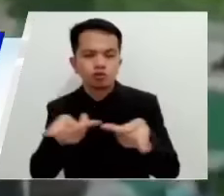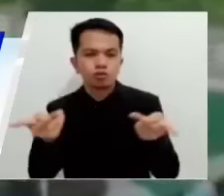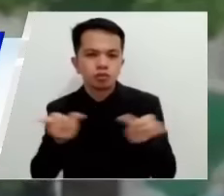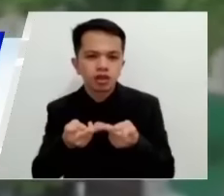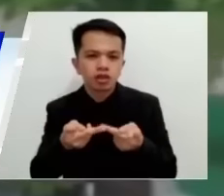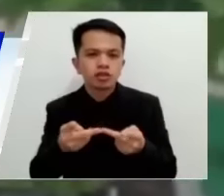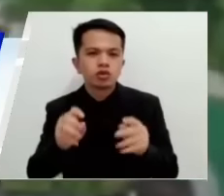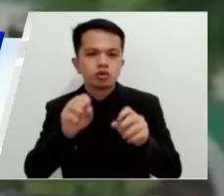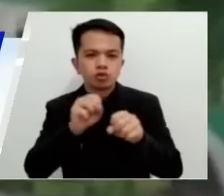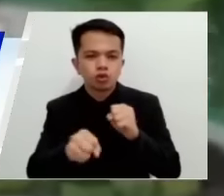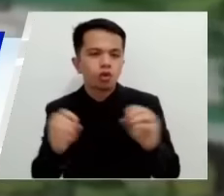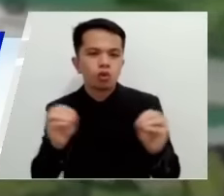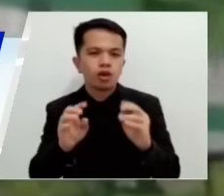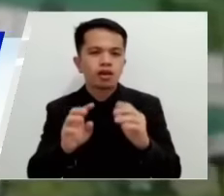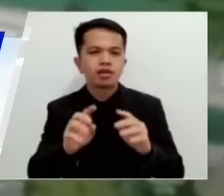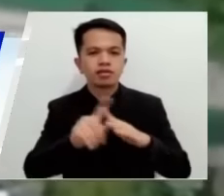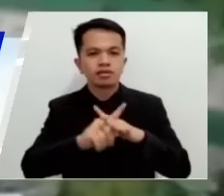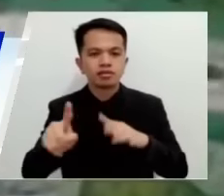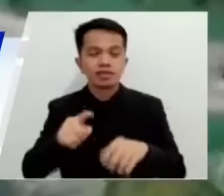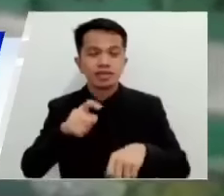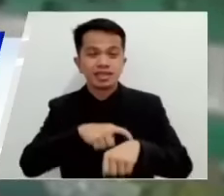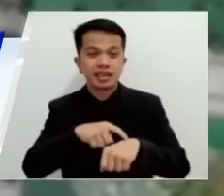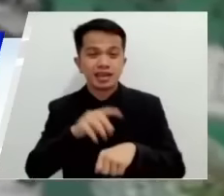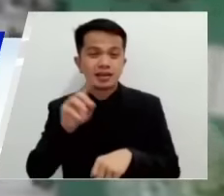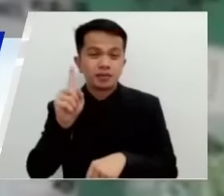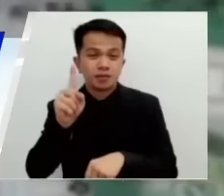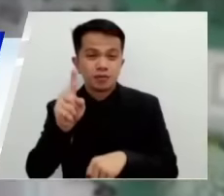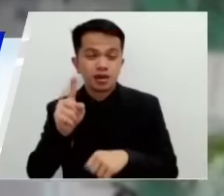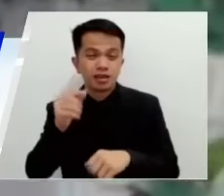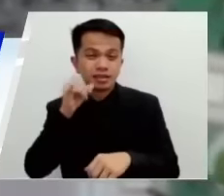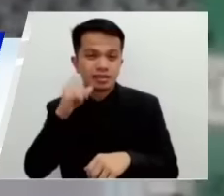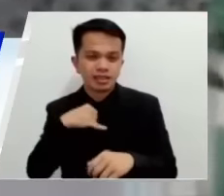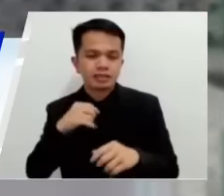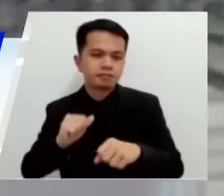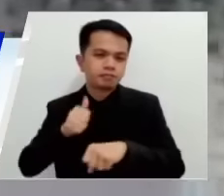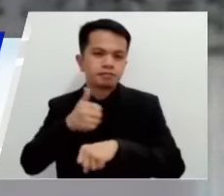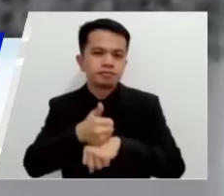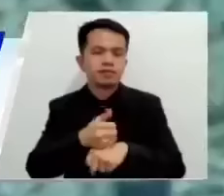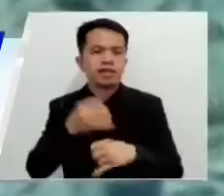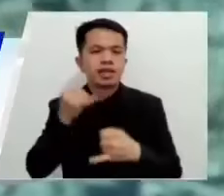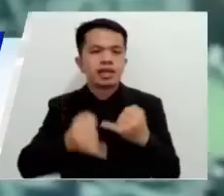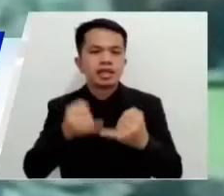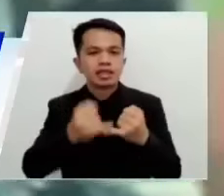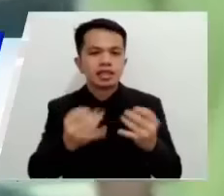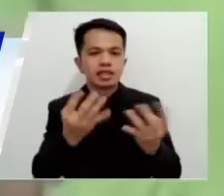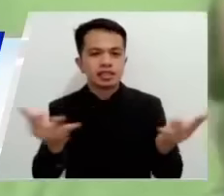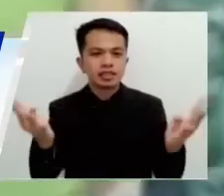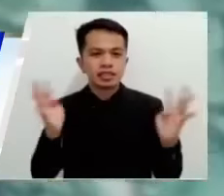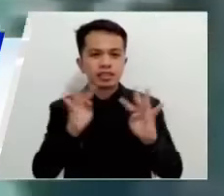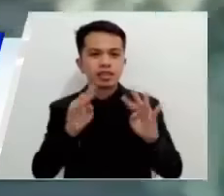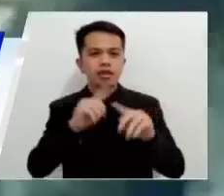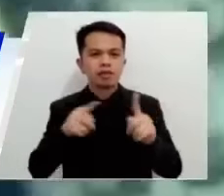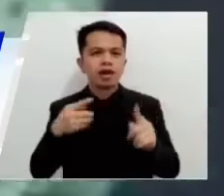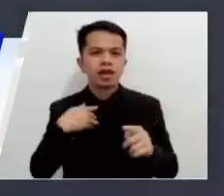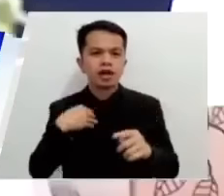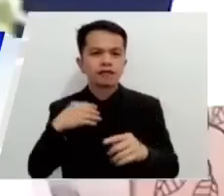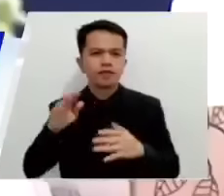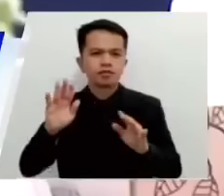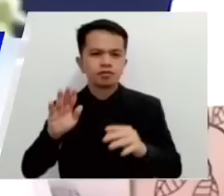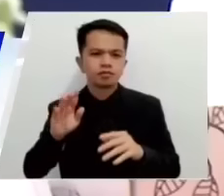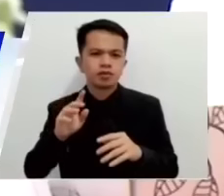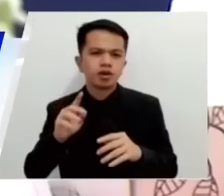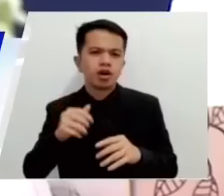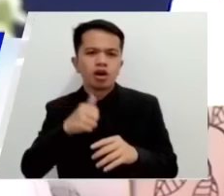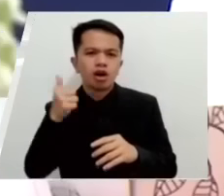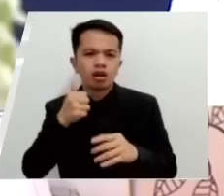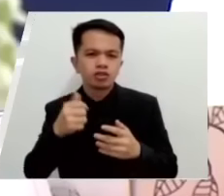makalalabas. Alauna ng hapon kahapon, ikinasa ang final assault. Pero may surrender feelers kaya naantala ang paglusog. Alas